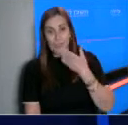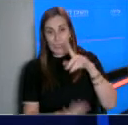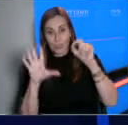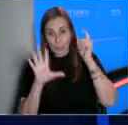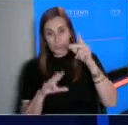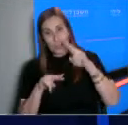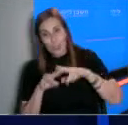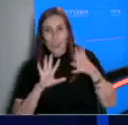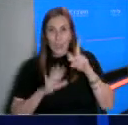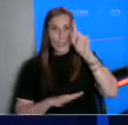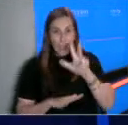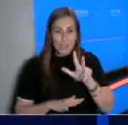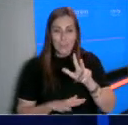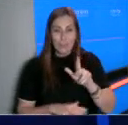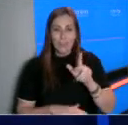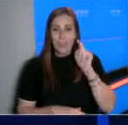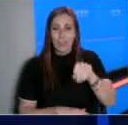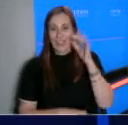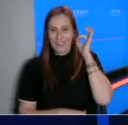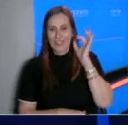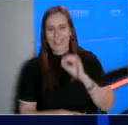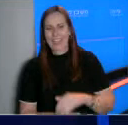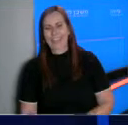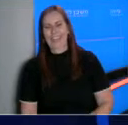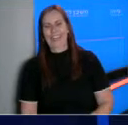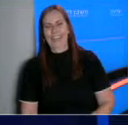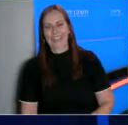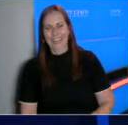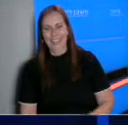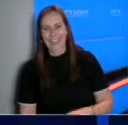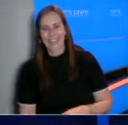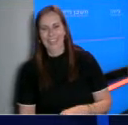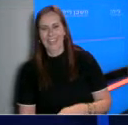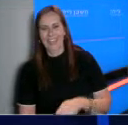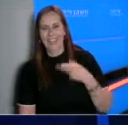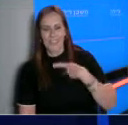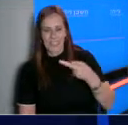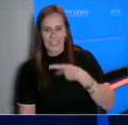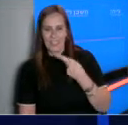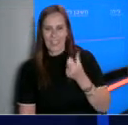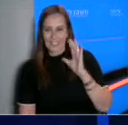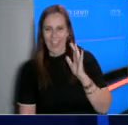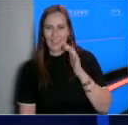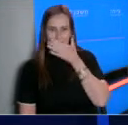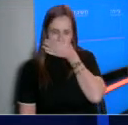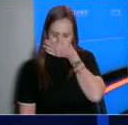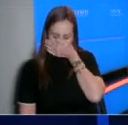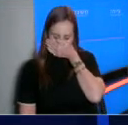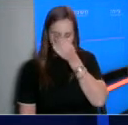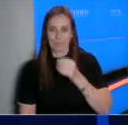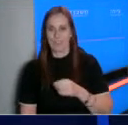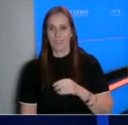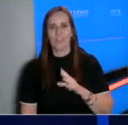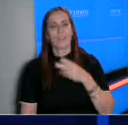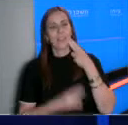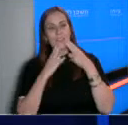שנה, שליש דרך, הגיעו לבחורות. זה מנאי. אני רוצה רגע, בואי את ואני קצת נשבור את